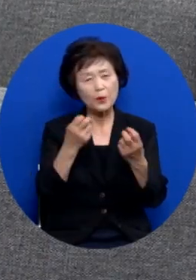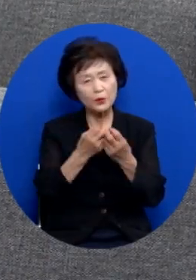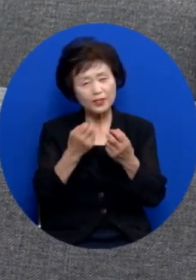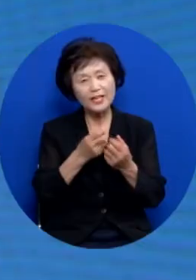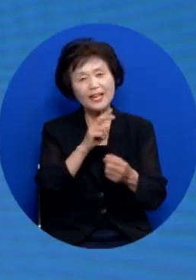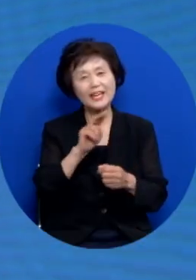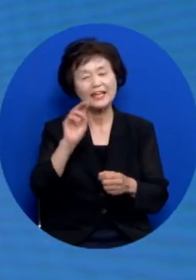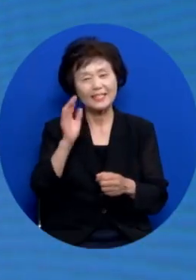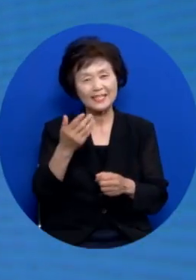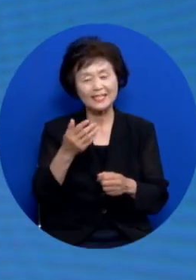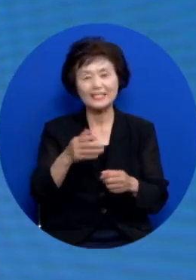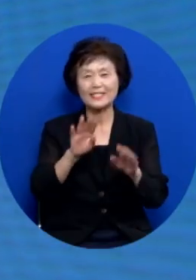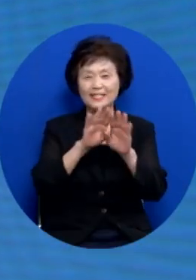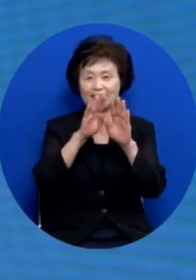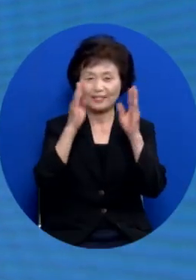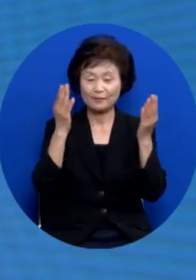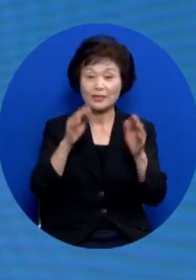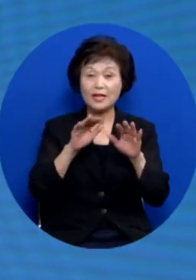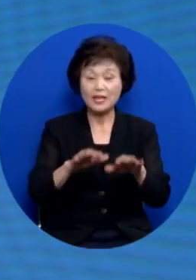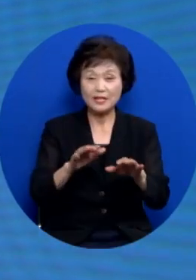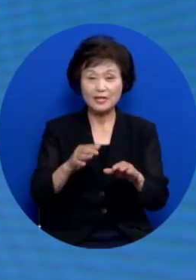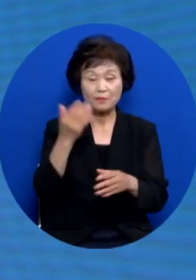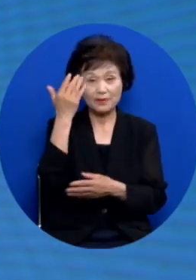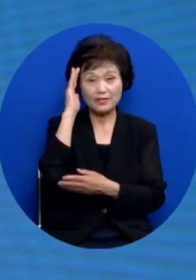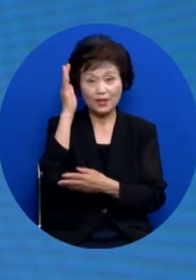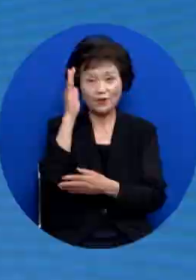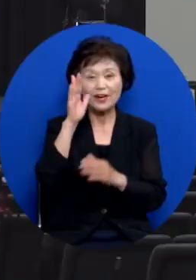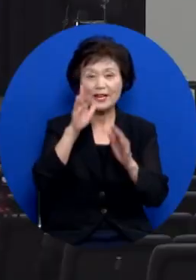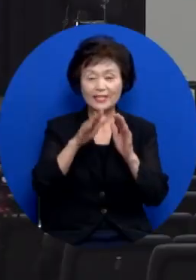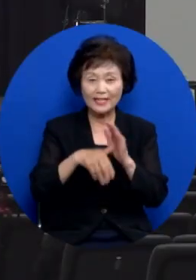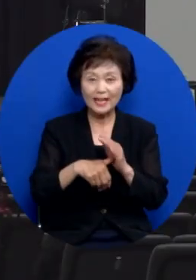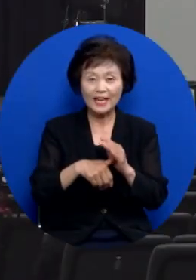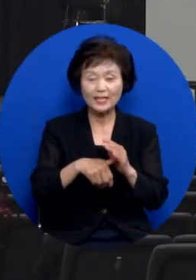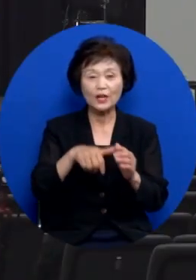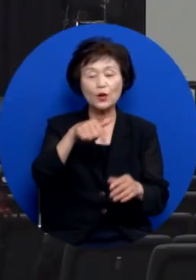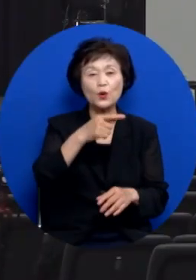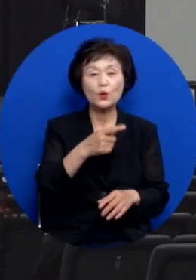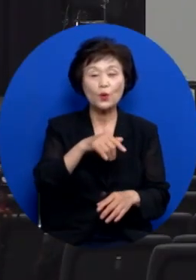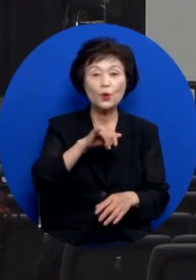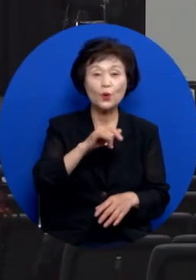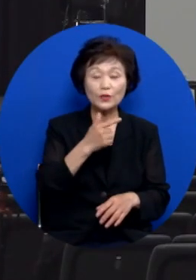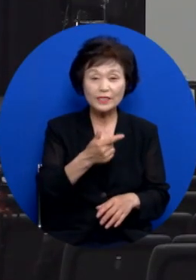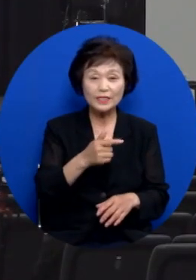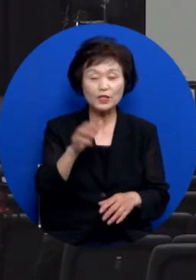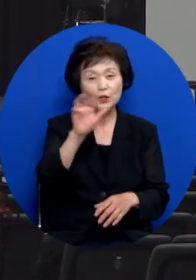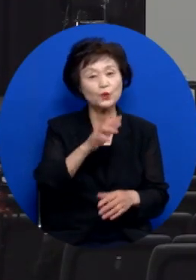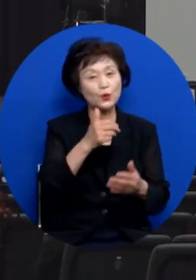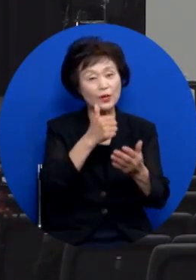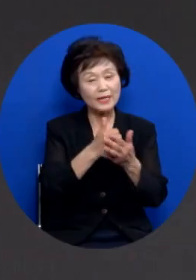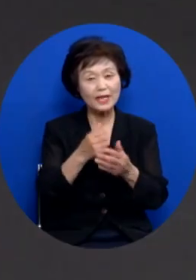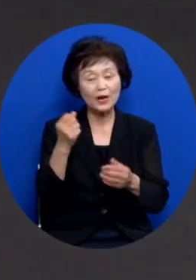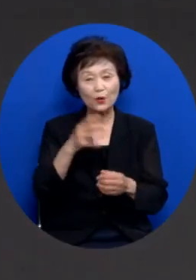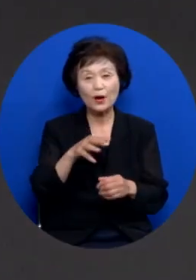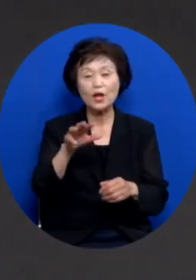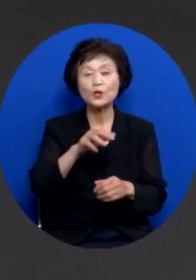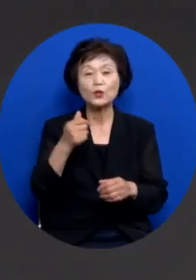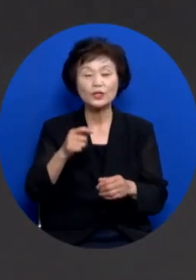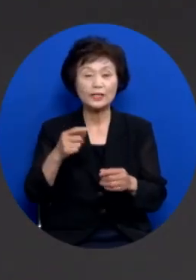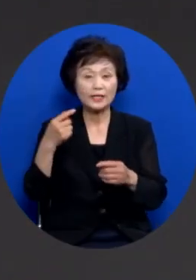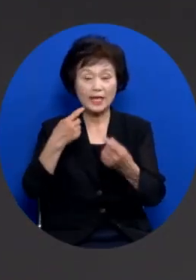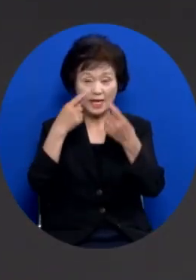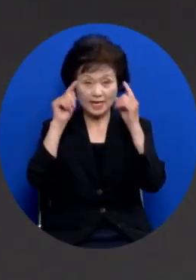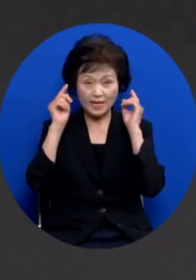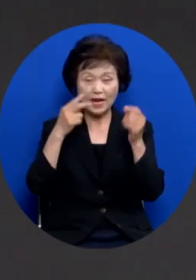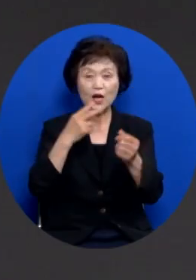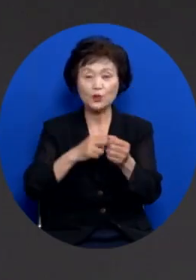열렸습니다 이번 심포지엄에는 예장 고신 총회 교육원장 이기룡 박사 총신대 오경환 교수와